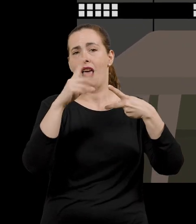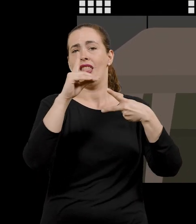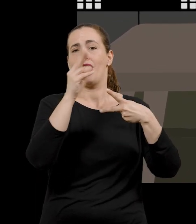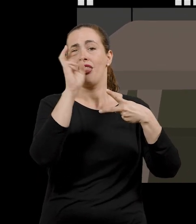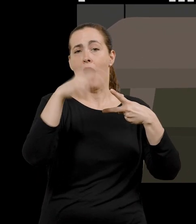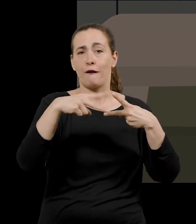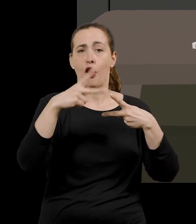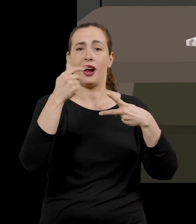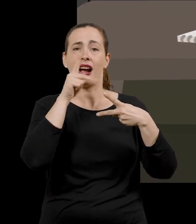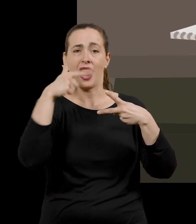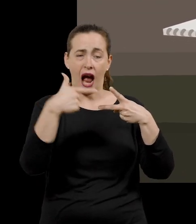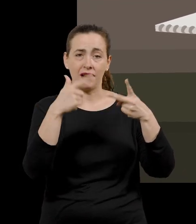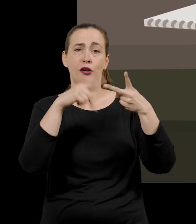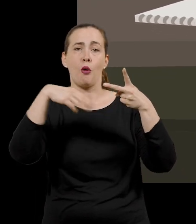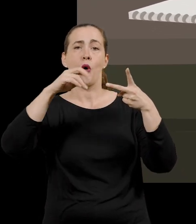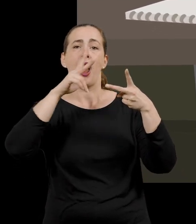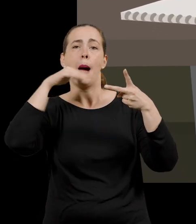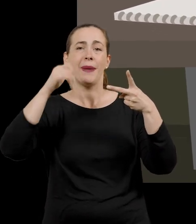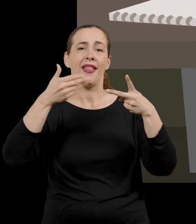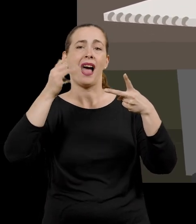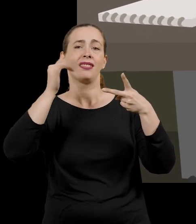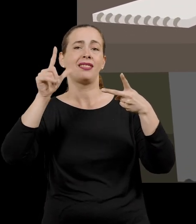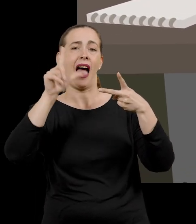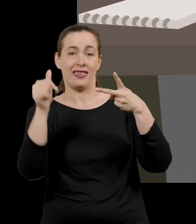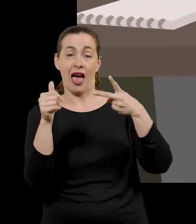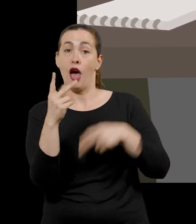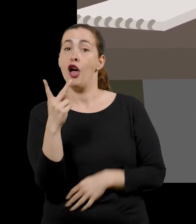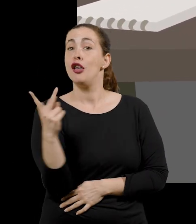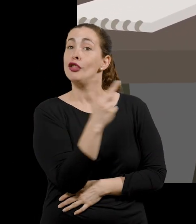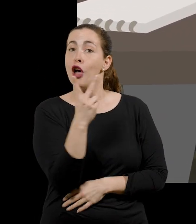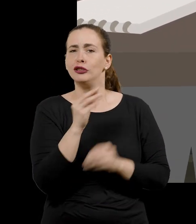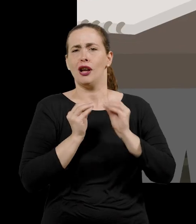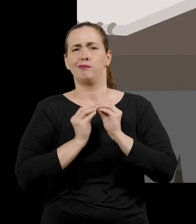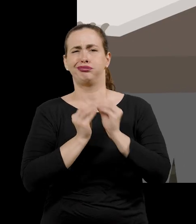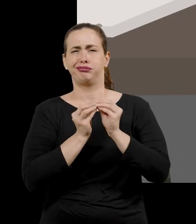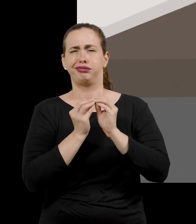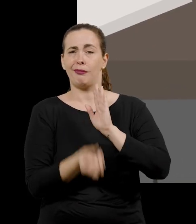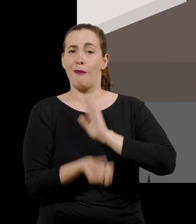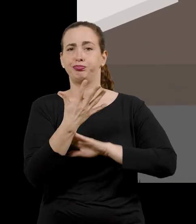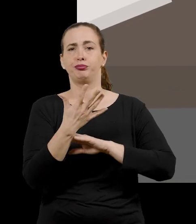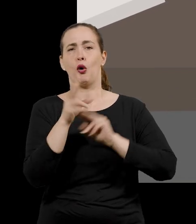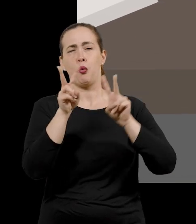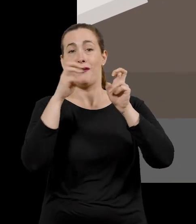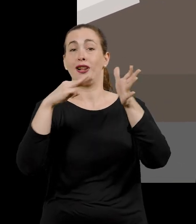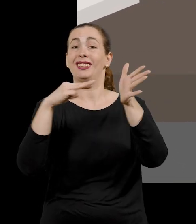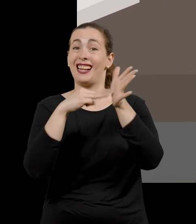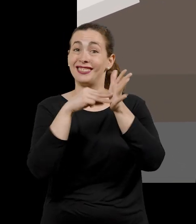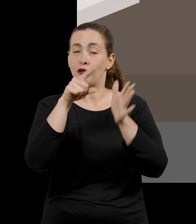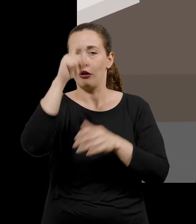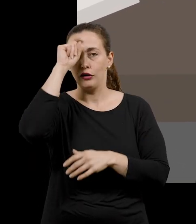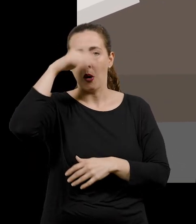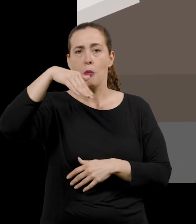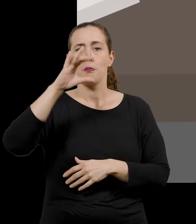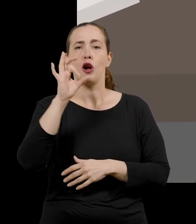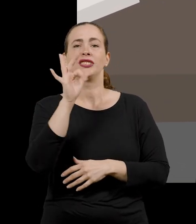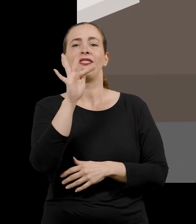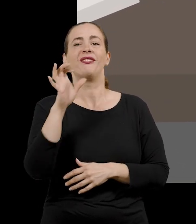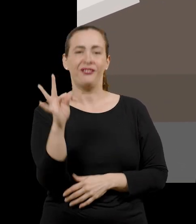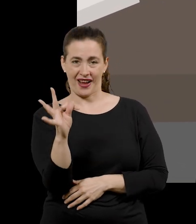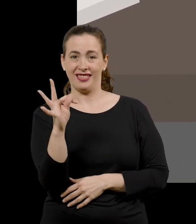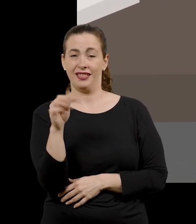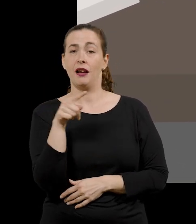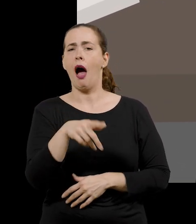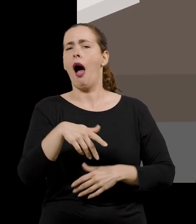Molt més eficaç i amb més potencial, en especial per al desenvolupament de circuits digitals com els microprocessadors i